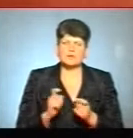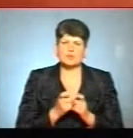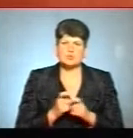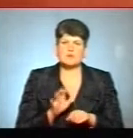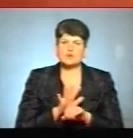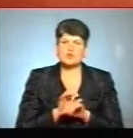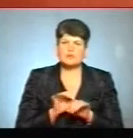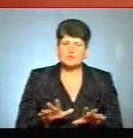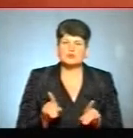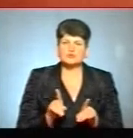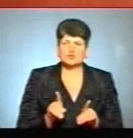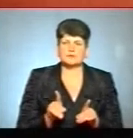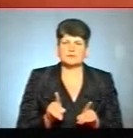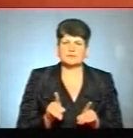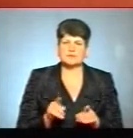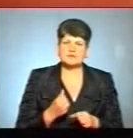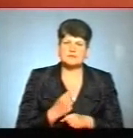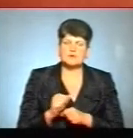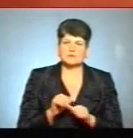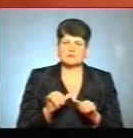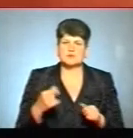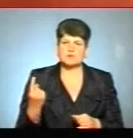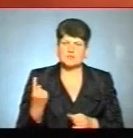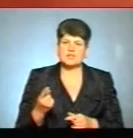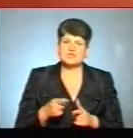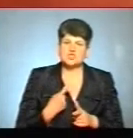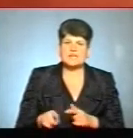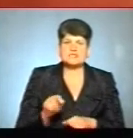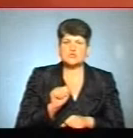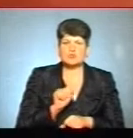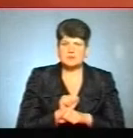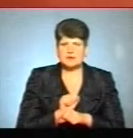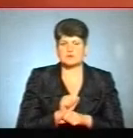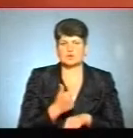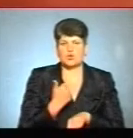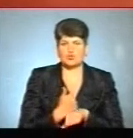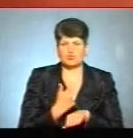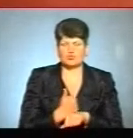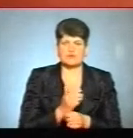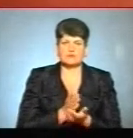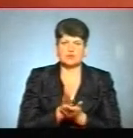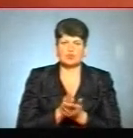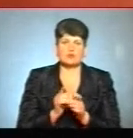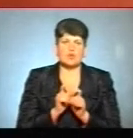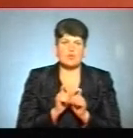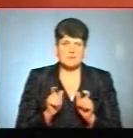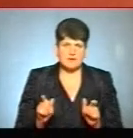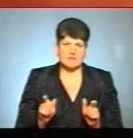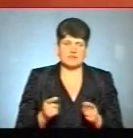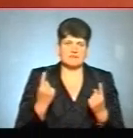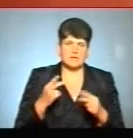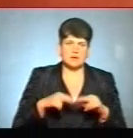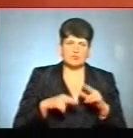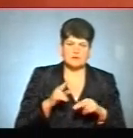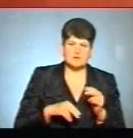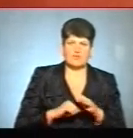що стимулює розвиток нашої області. Чи не призупинились такі стратегічні інфраструктурні об'єкти, якщо так велике будівництво,